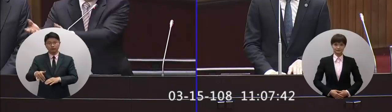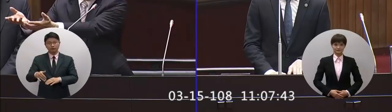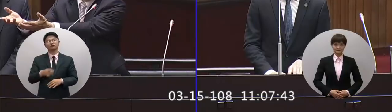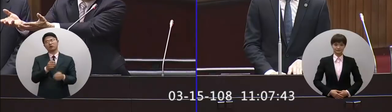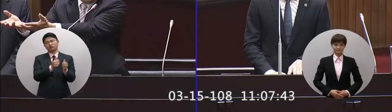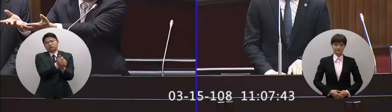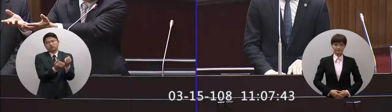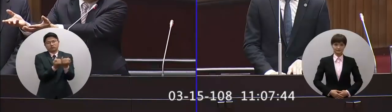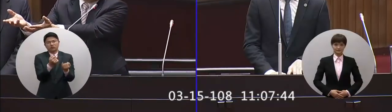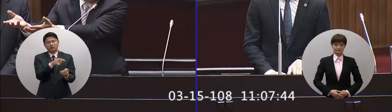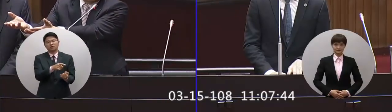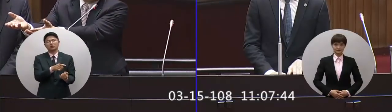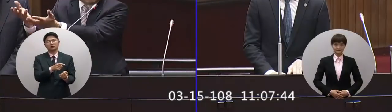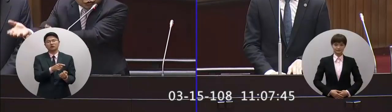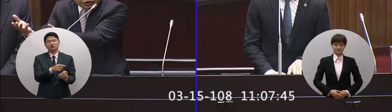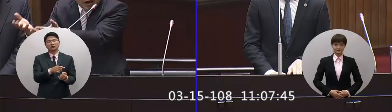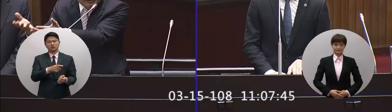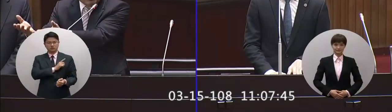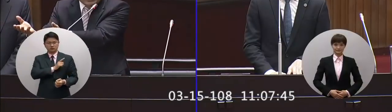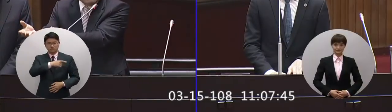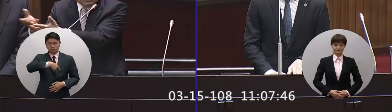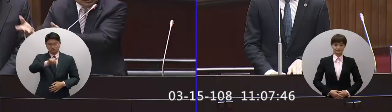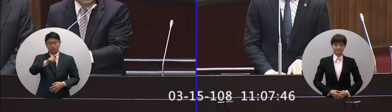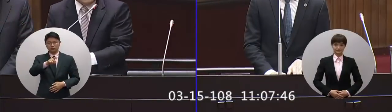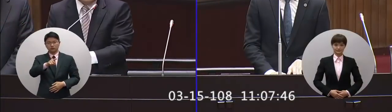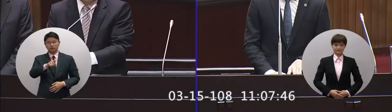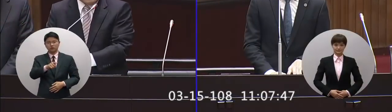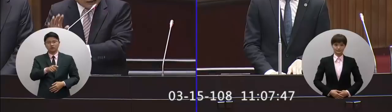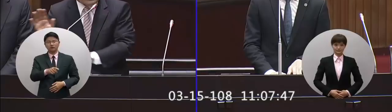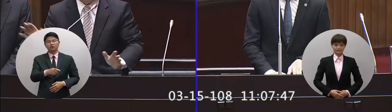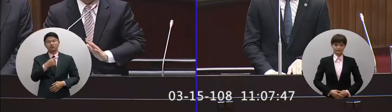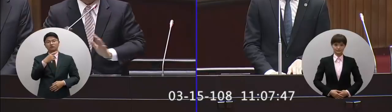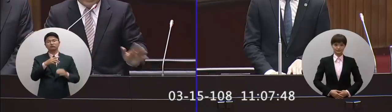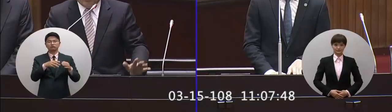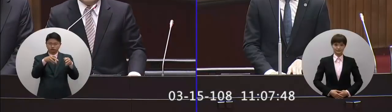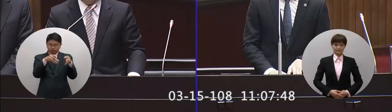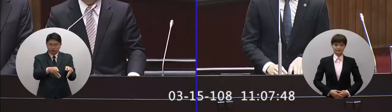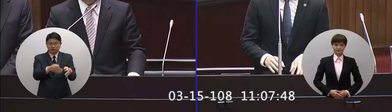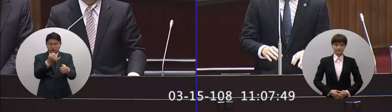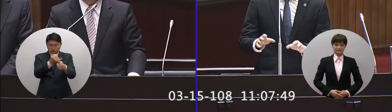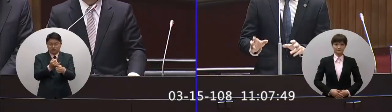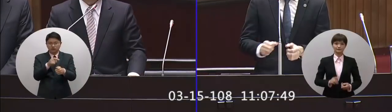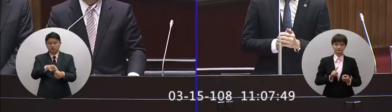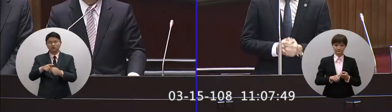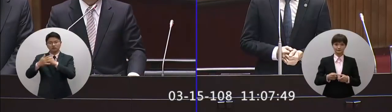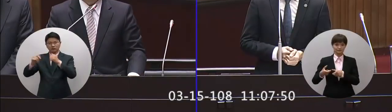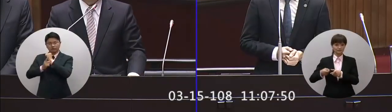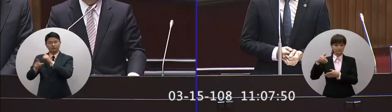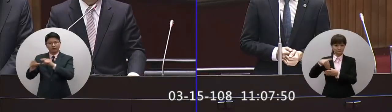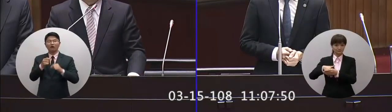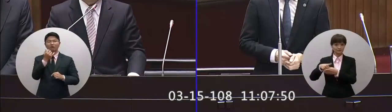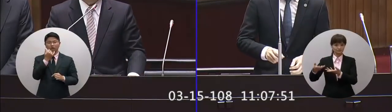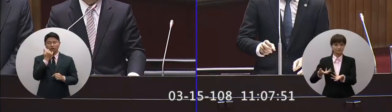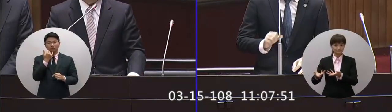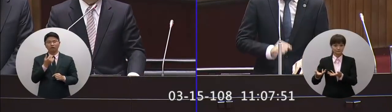以转去登记，照民法就去登记，安尼等到会大乱。 就较公道，就讲迄